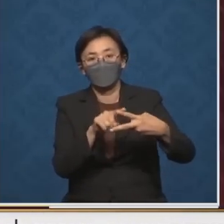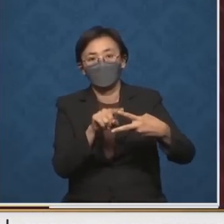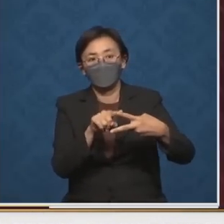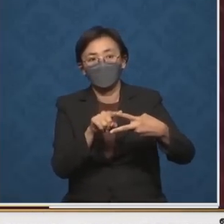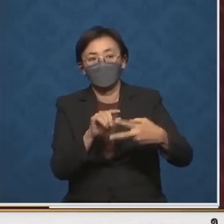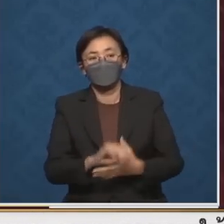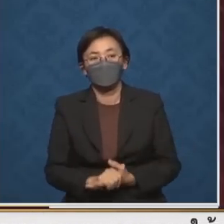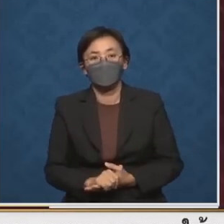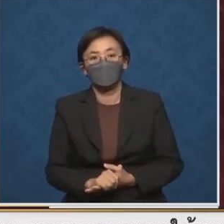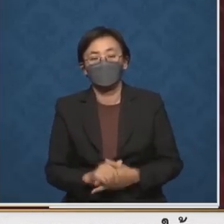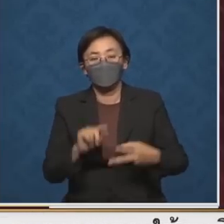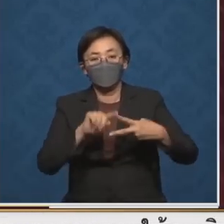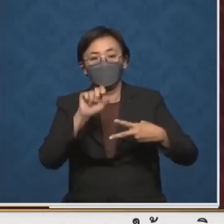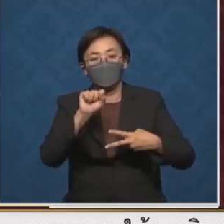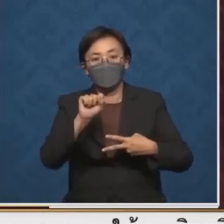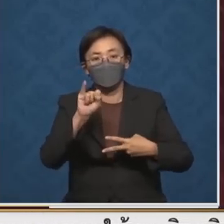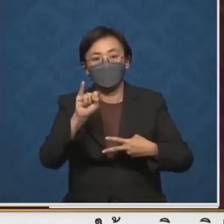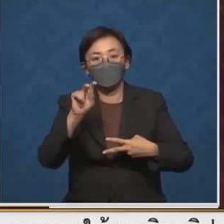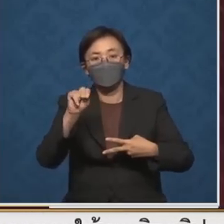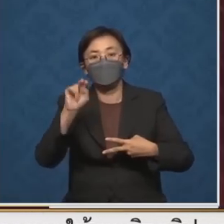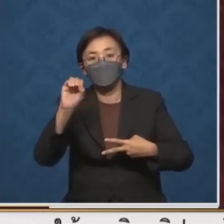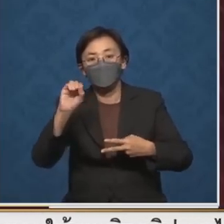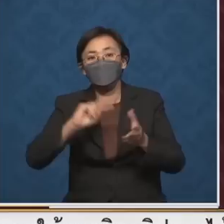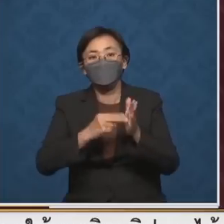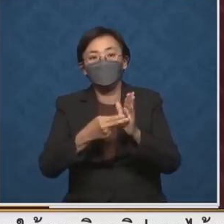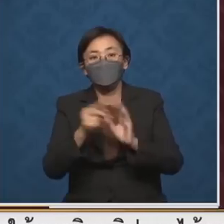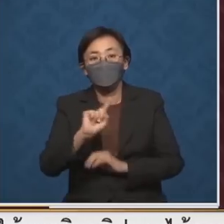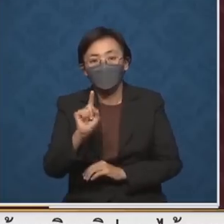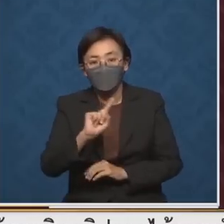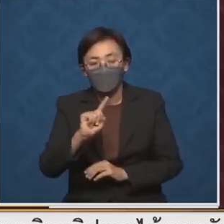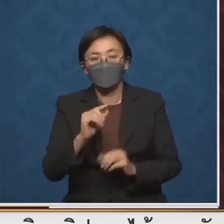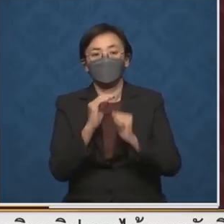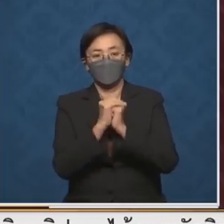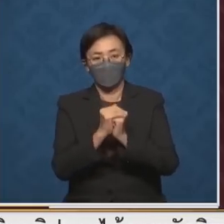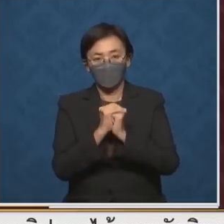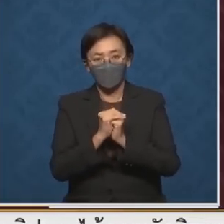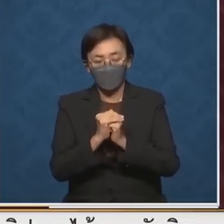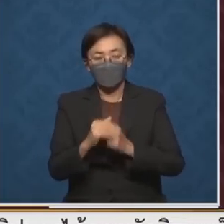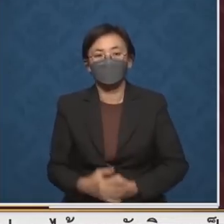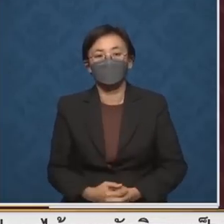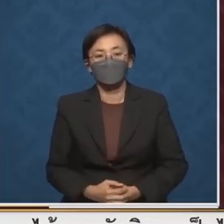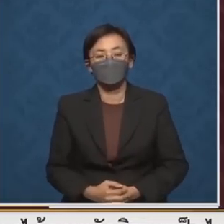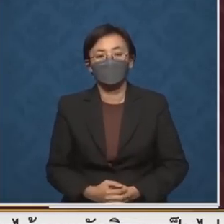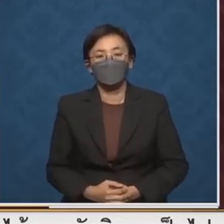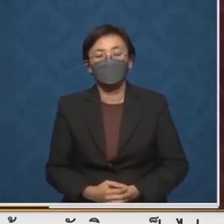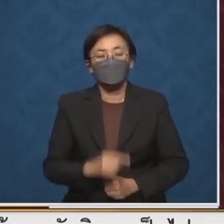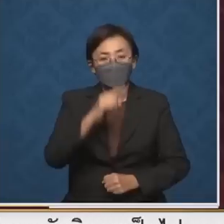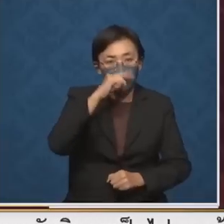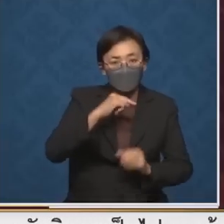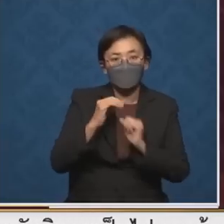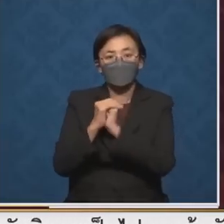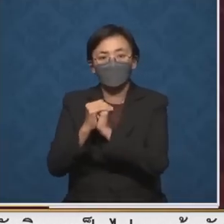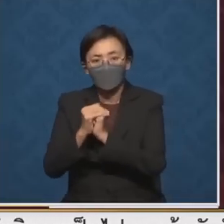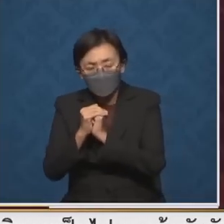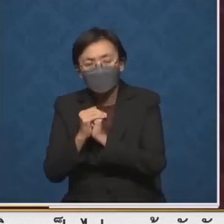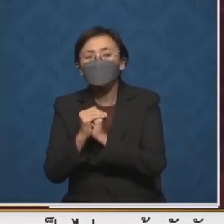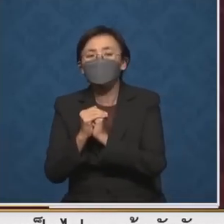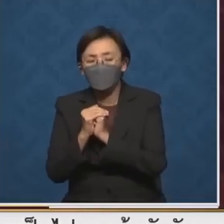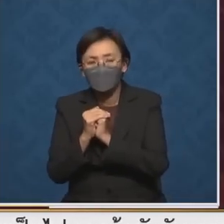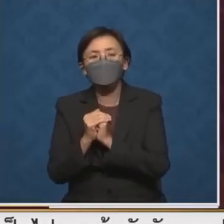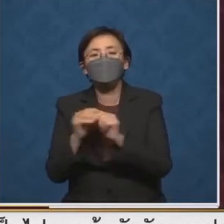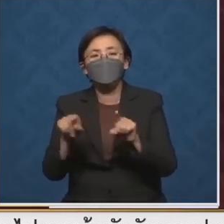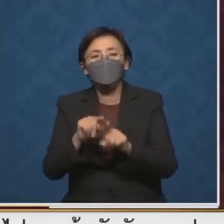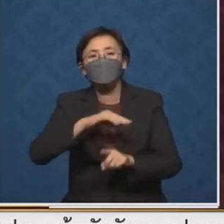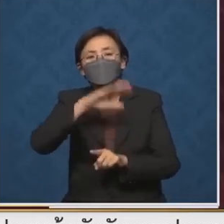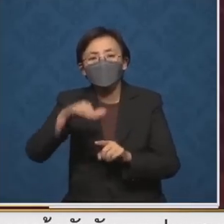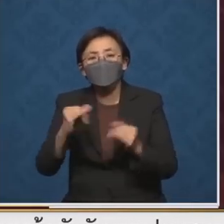รากศัพทแลว่าประเทศจีนครัผมย้ำนะครับคามสมภ์เราไมมีอะไรจีนไทยพี่น้องกันครับ